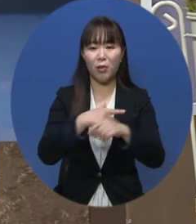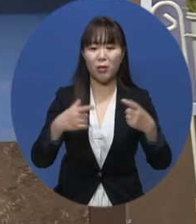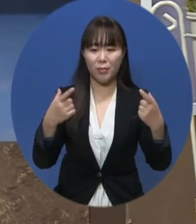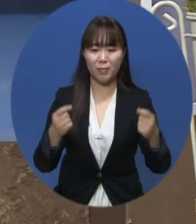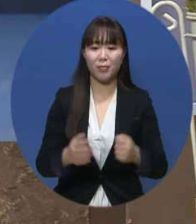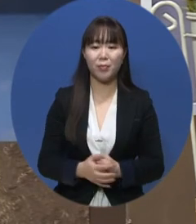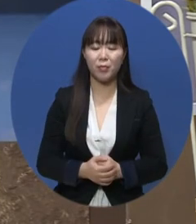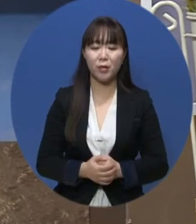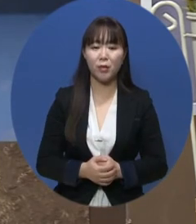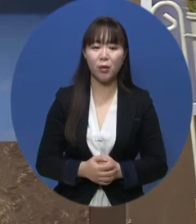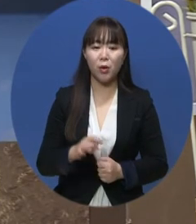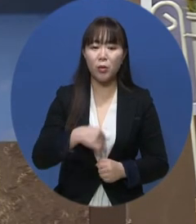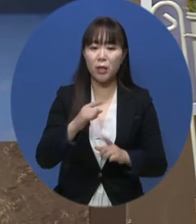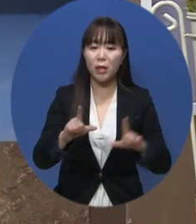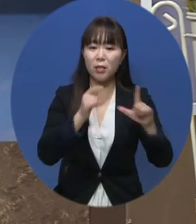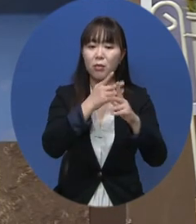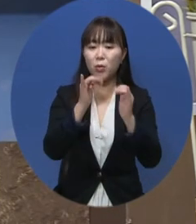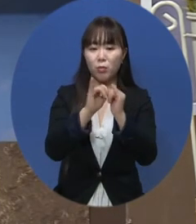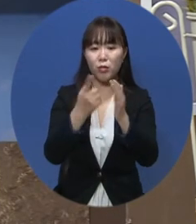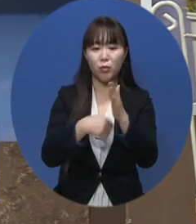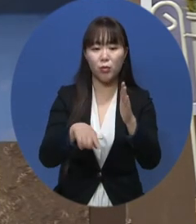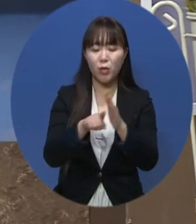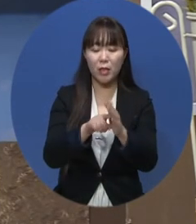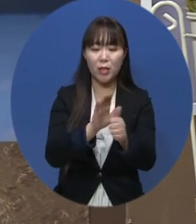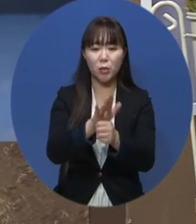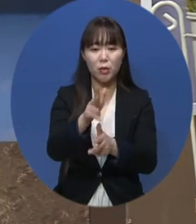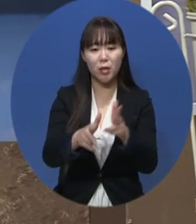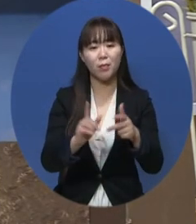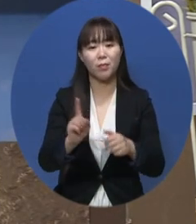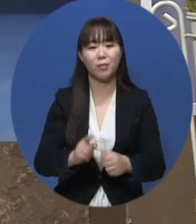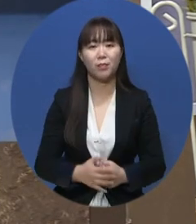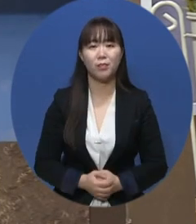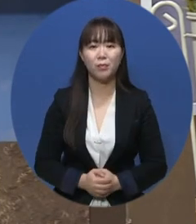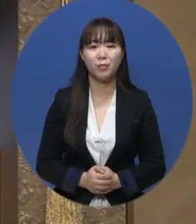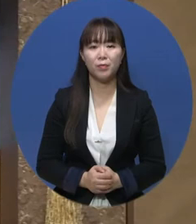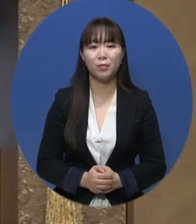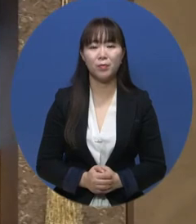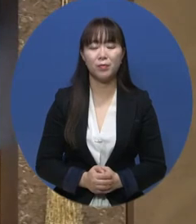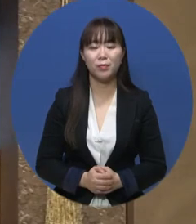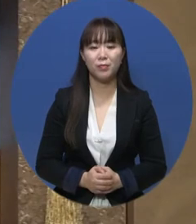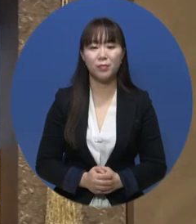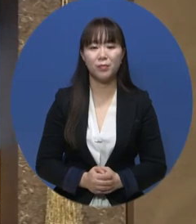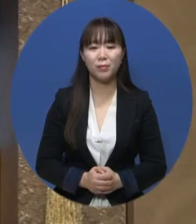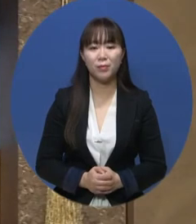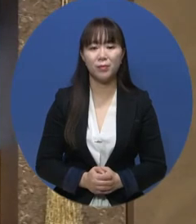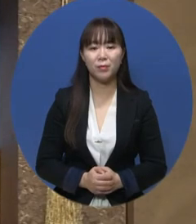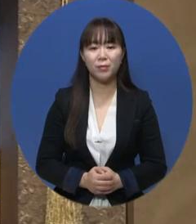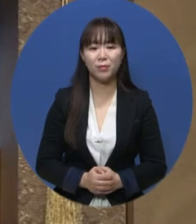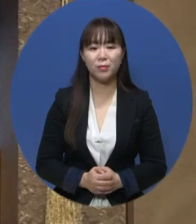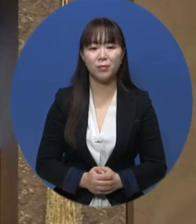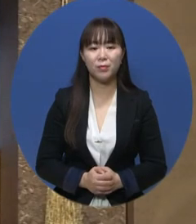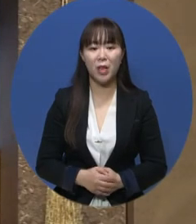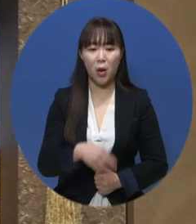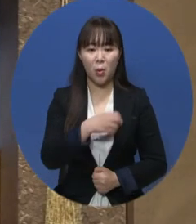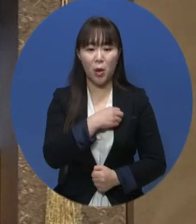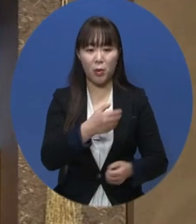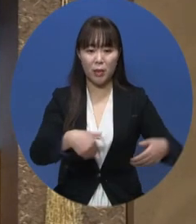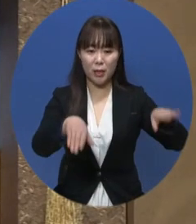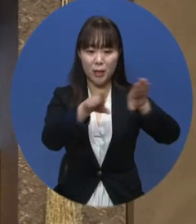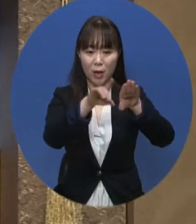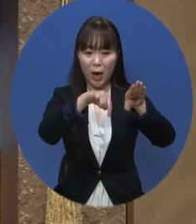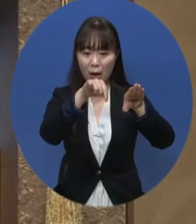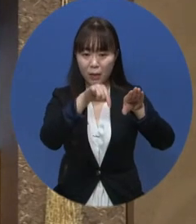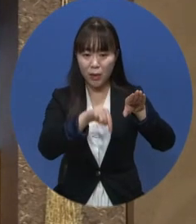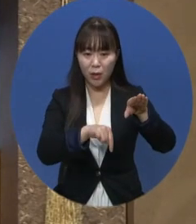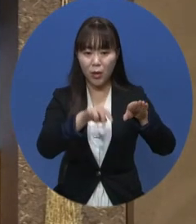추세인데 독거 노인분들을 위해서는 어떤 지원 사업을 하고 계신가요? 저희 이제 그 회원 시설 안에